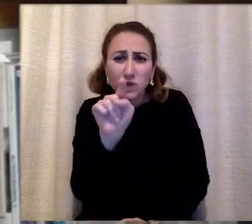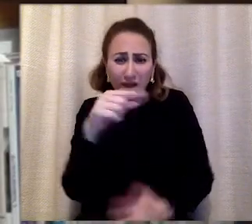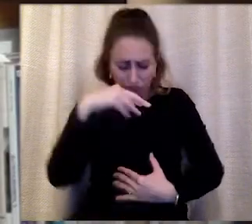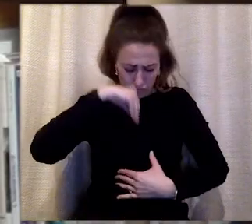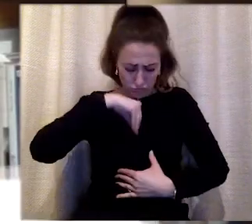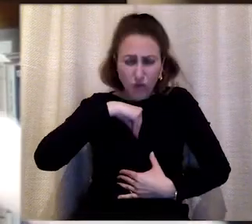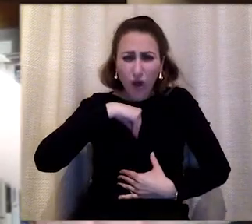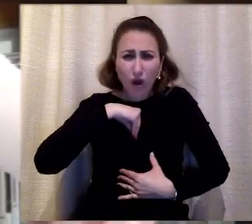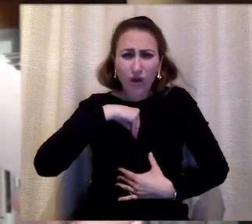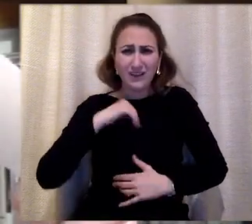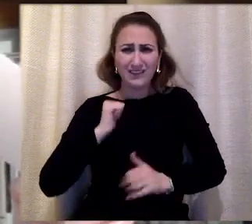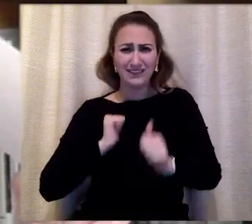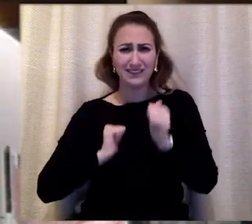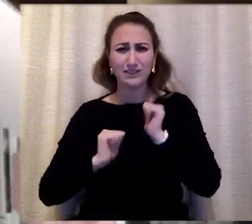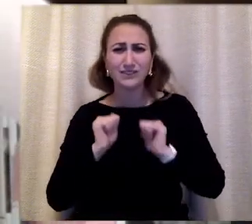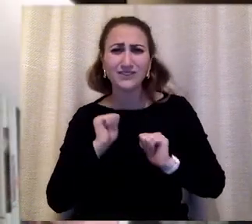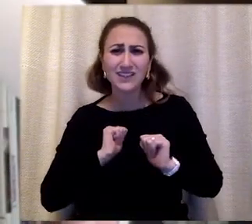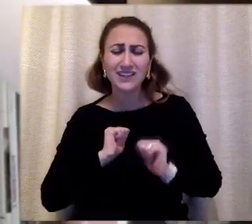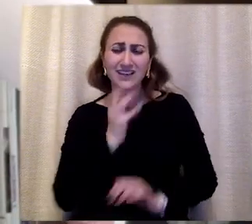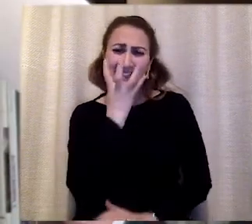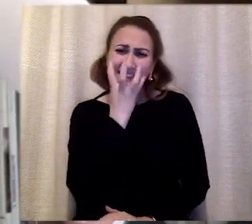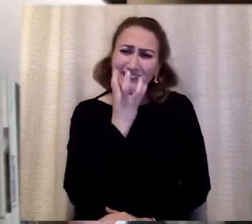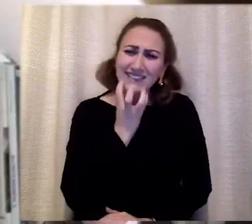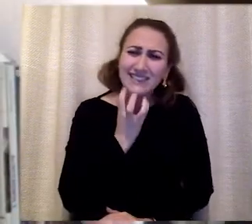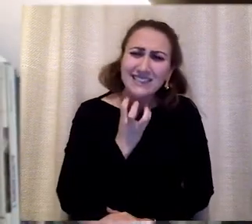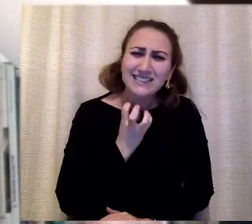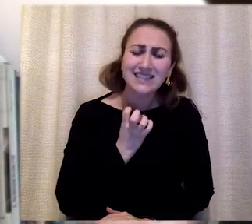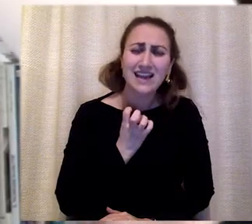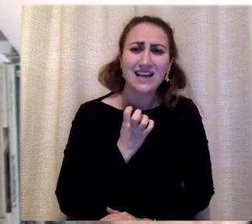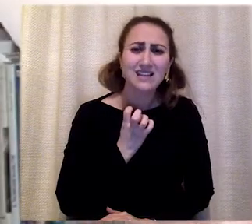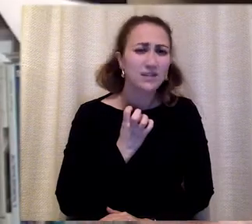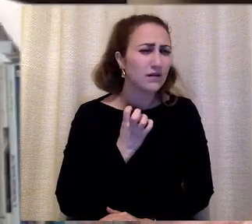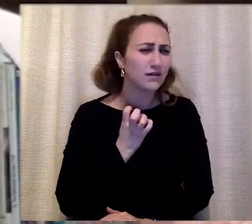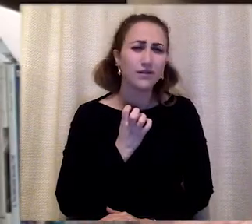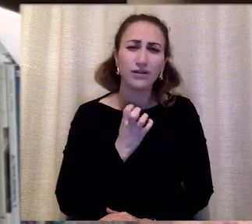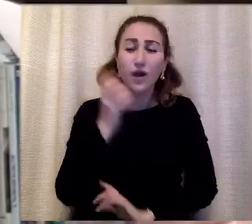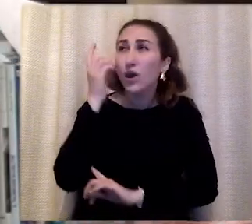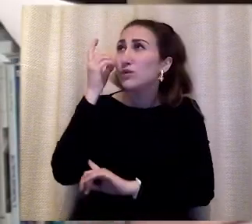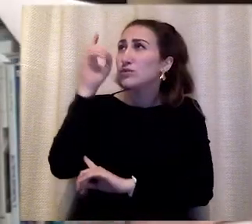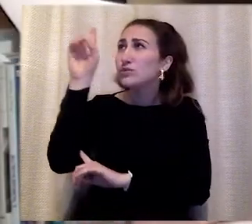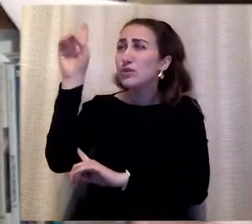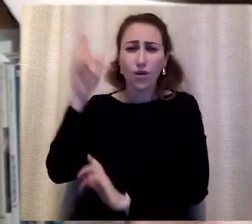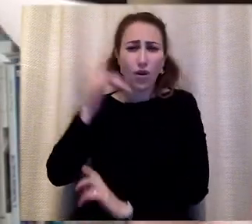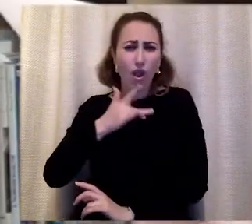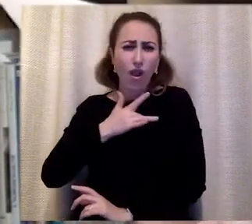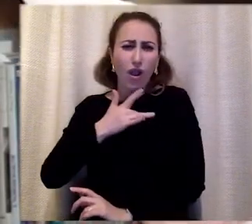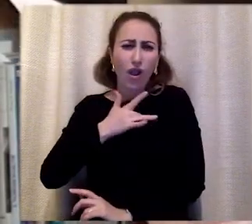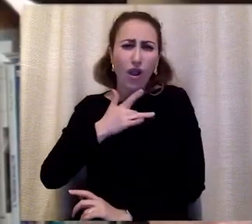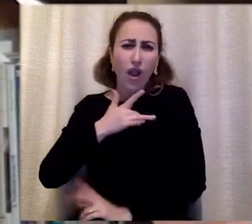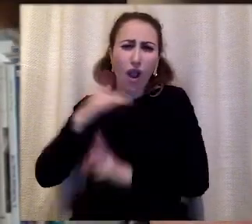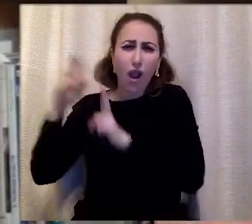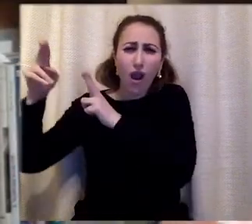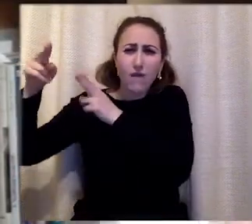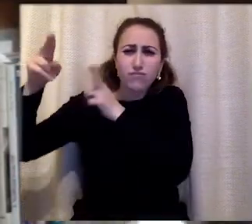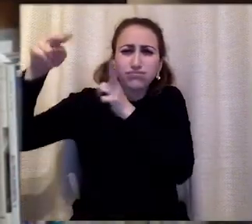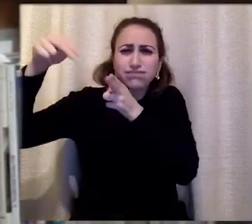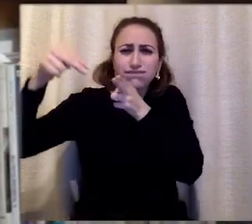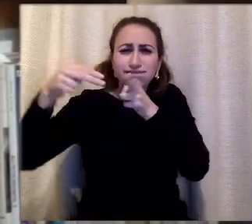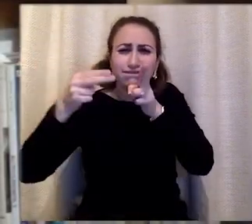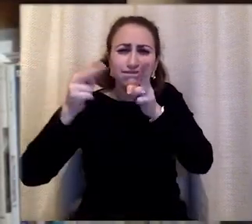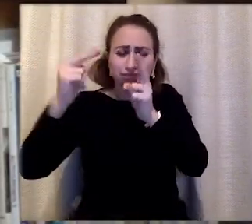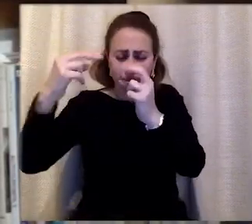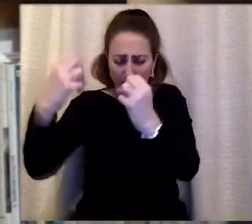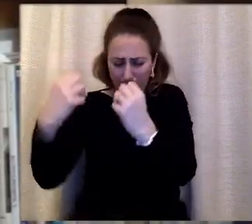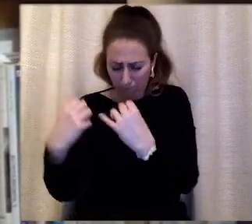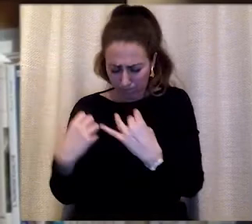choses, le courant qui sort du fleuve de Dieu peut venir et atteindre le plus